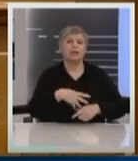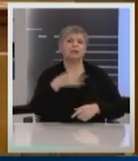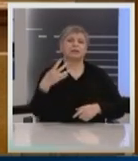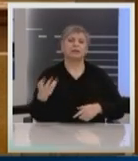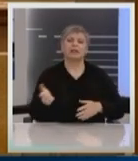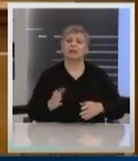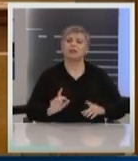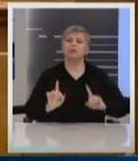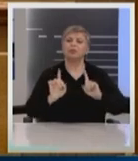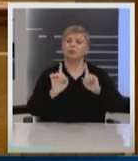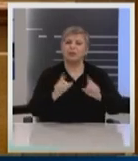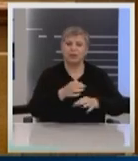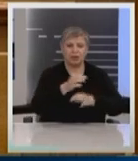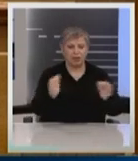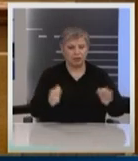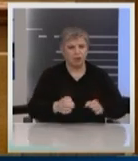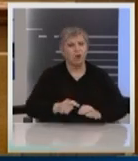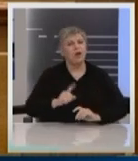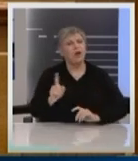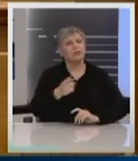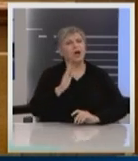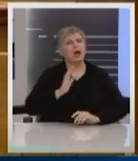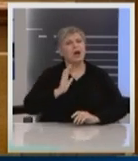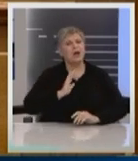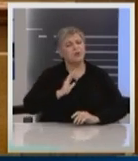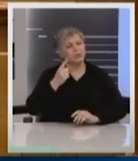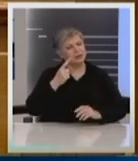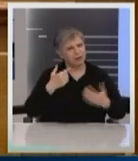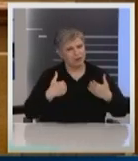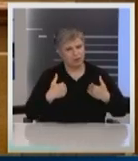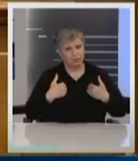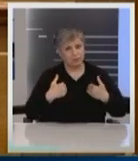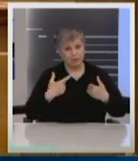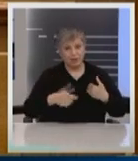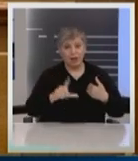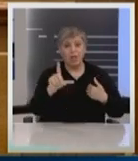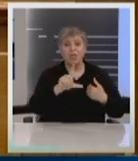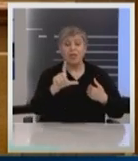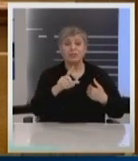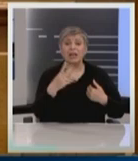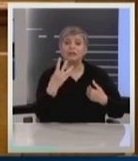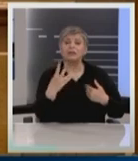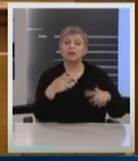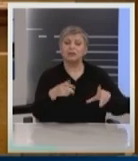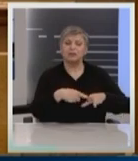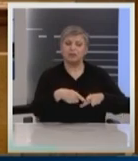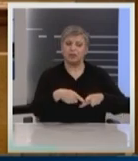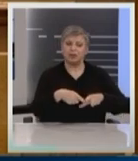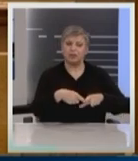ψέματα, άμα ακούσει ο λαός να με κρίνει. Λοιπόν, τη Δευτέρα, 4